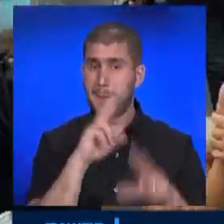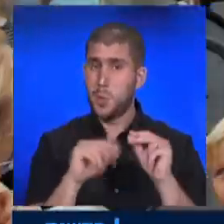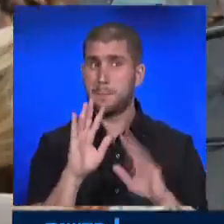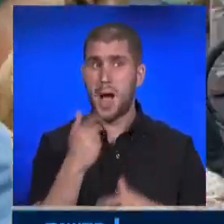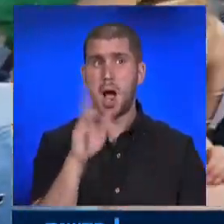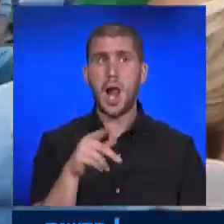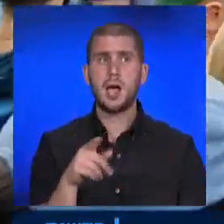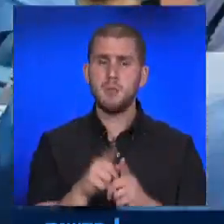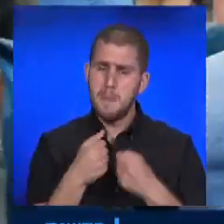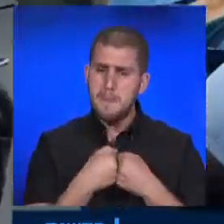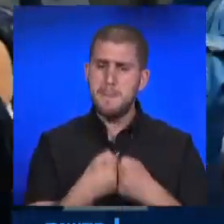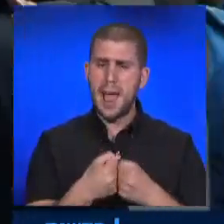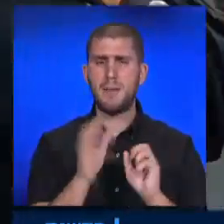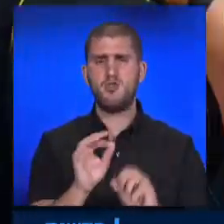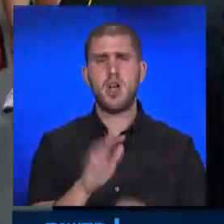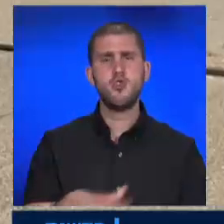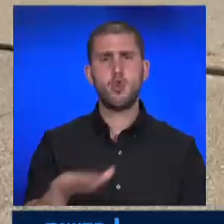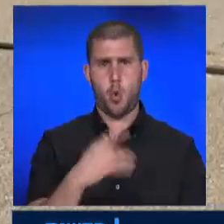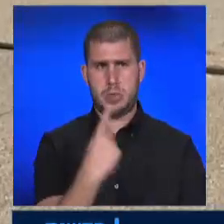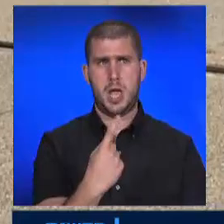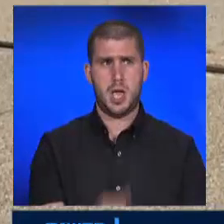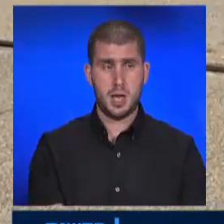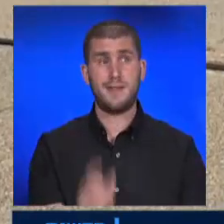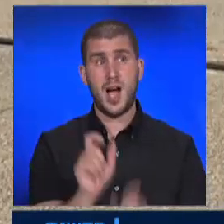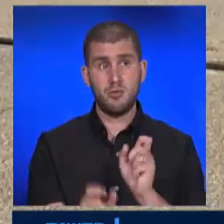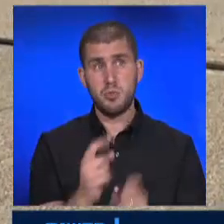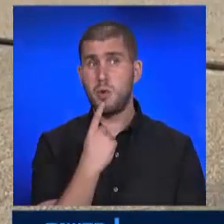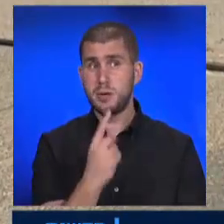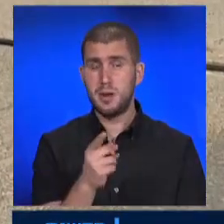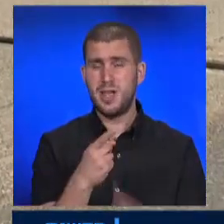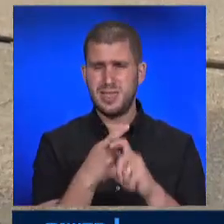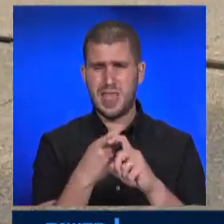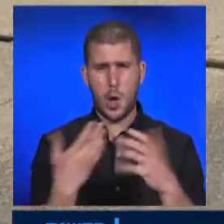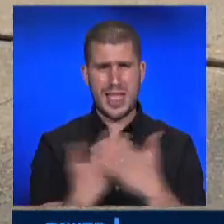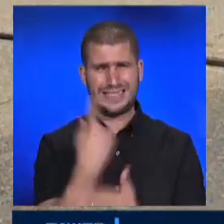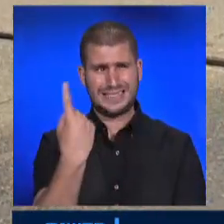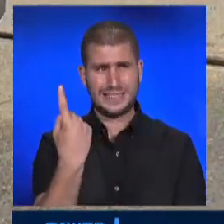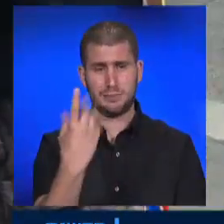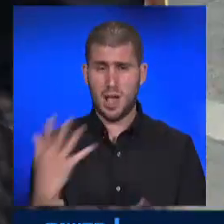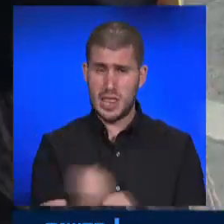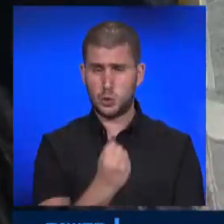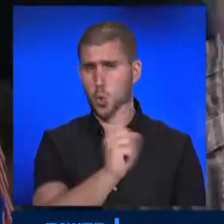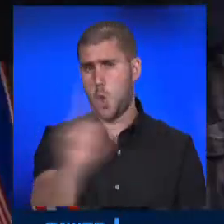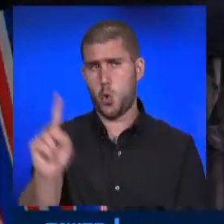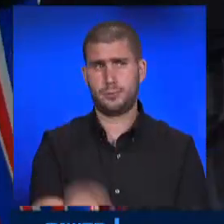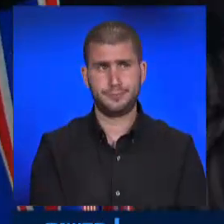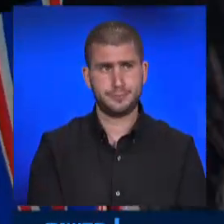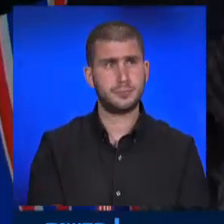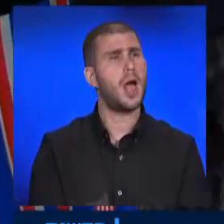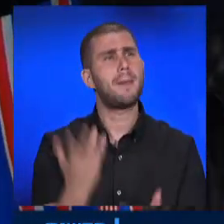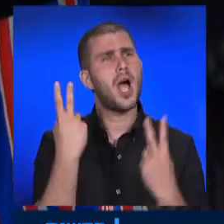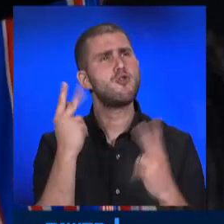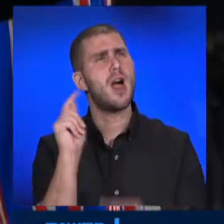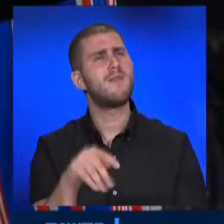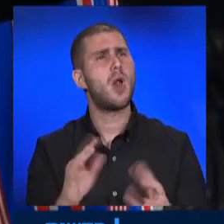על מלחמה על השכונה הזאת. ואנשים כאן אומרים, הנאו-נאצים לא ינצחו. Warum war es Ihnen wichtig, hierher